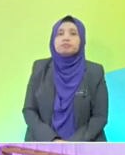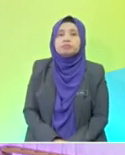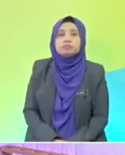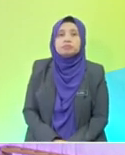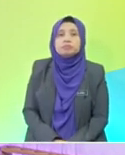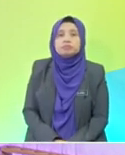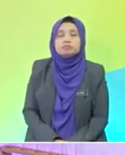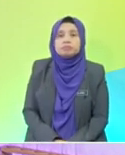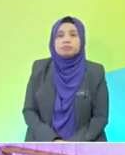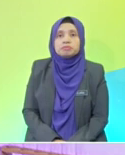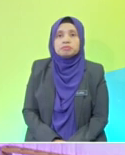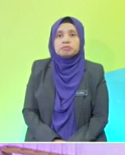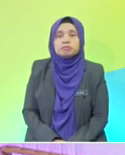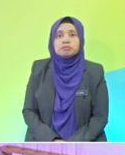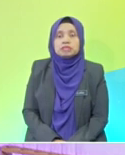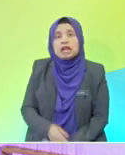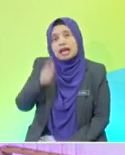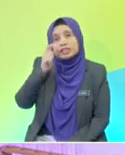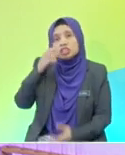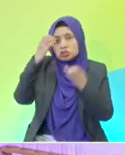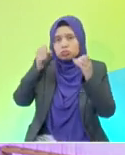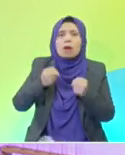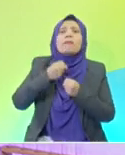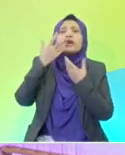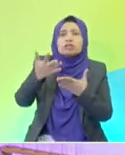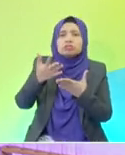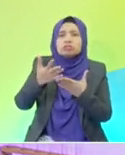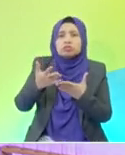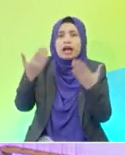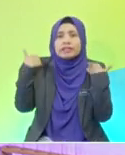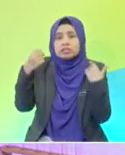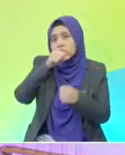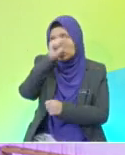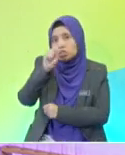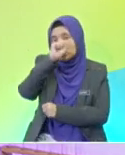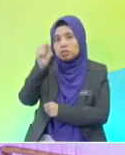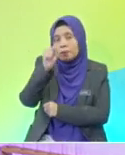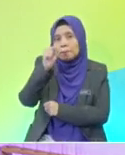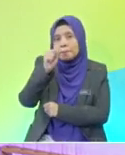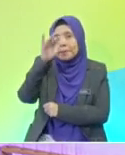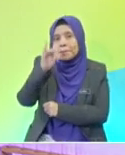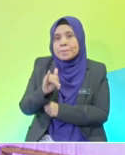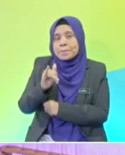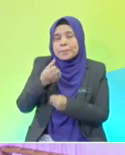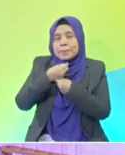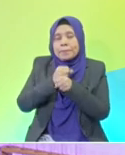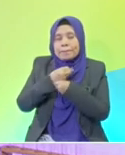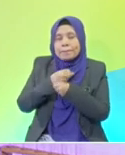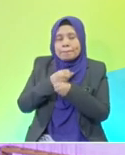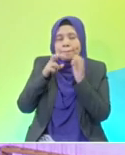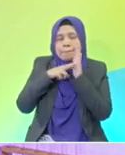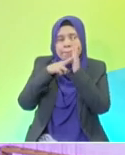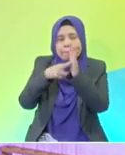oke tadi saya udah bagi tahu oke terdapat soal-soal yang berbentuk Raja